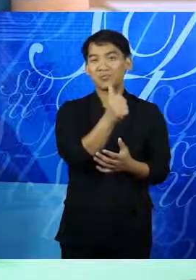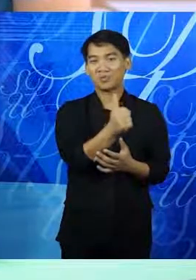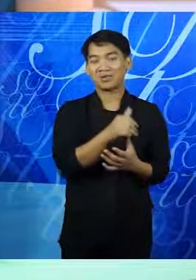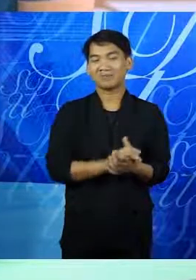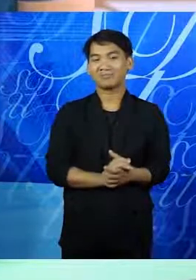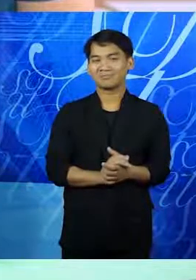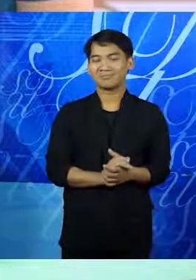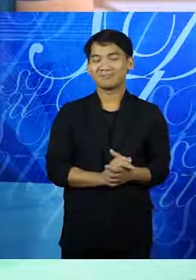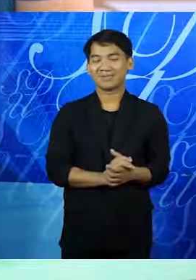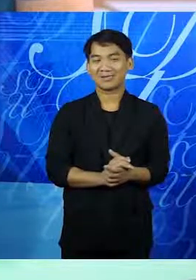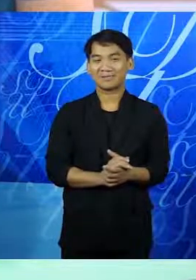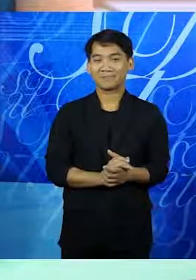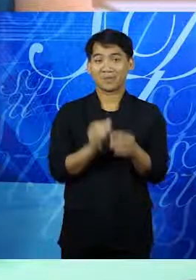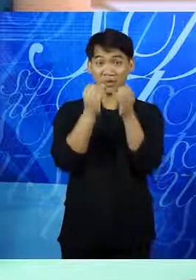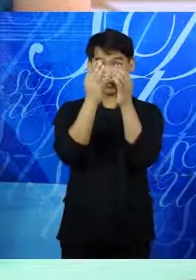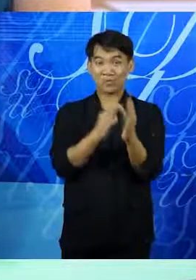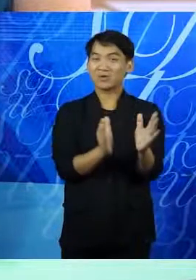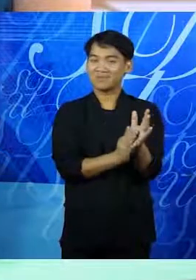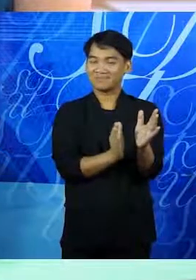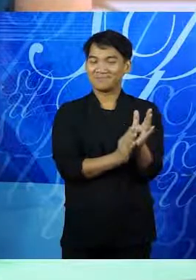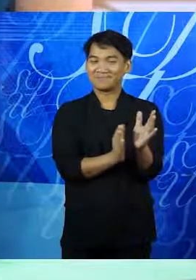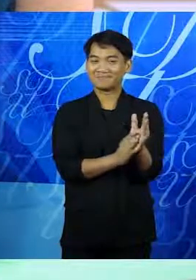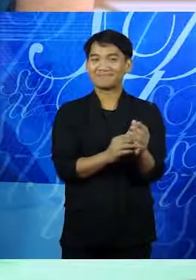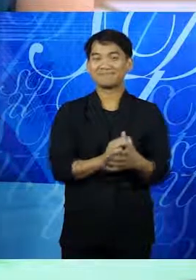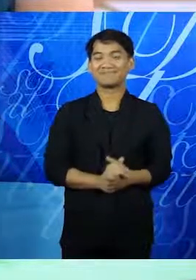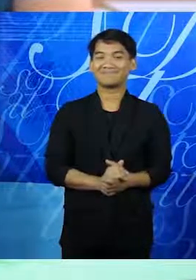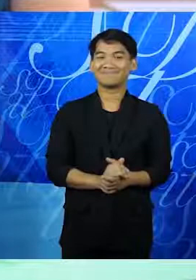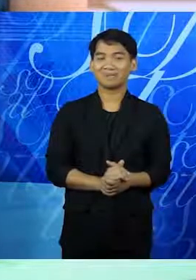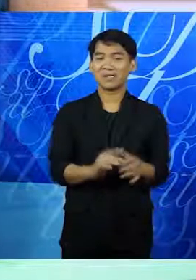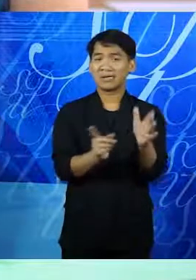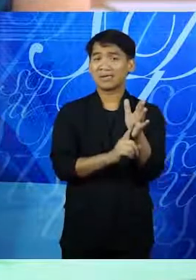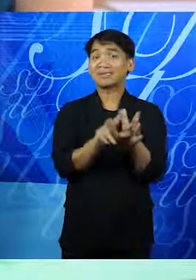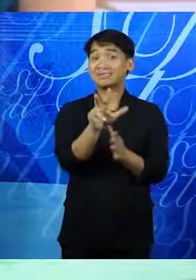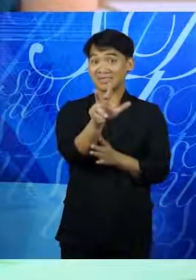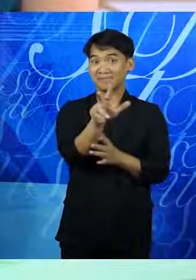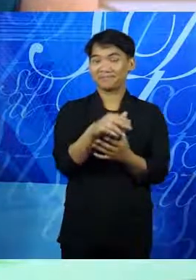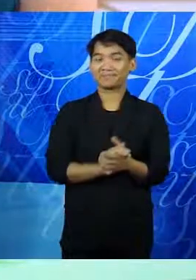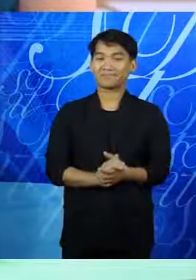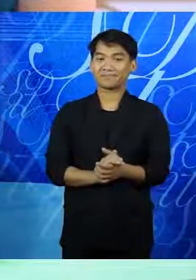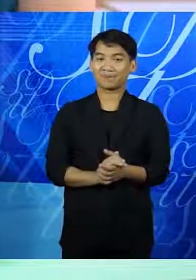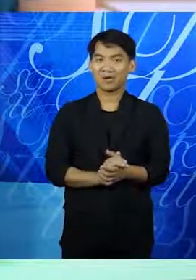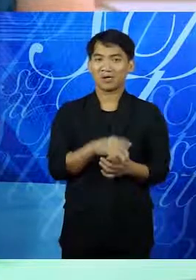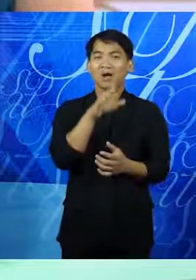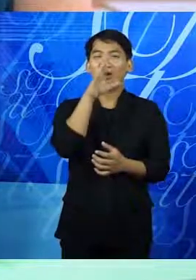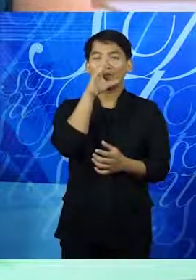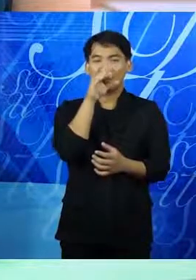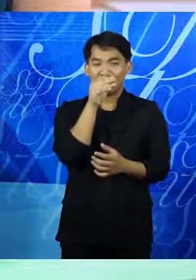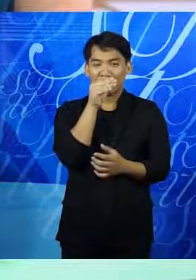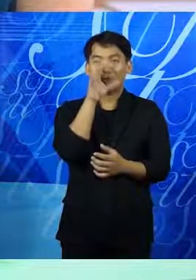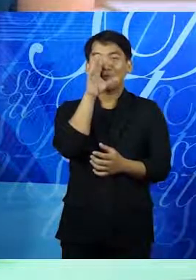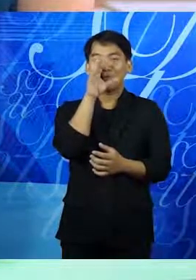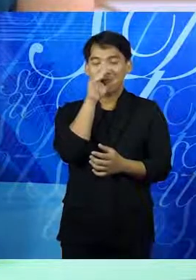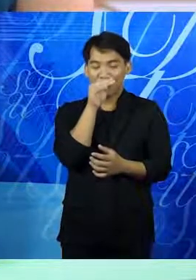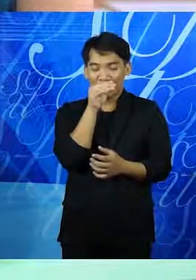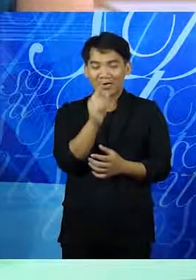นะคะก็จะเป็นเรื่องที่ดีมากเลยคุณครูก็ชมไปทันทีแล้วพอมาครั้งที่3นะคะคุณครูก็จะดีเลย์สปีดอีกนะค